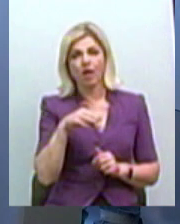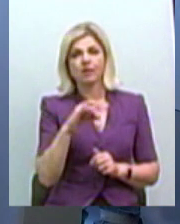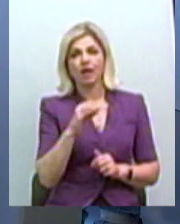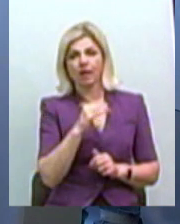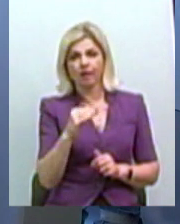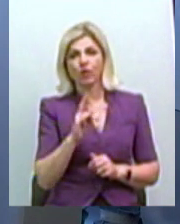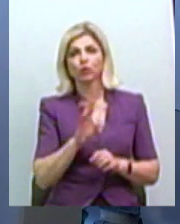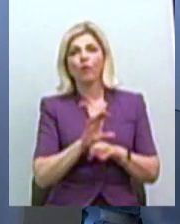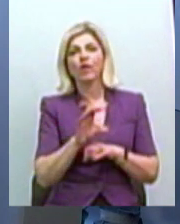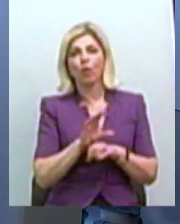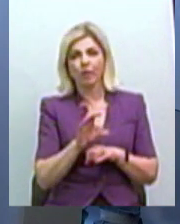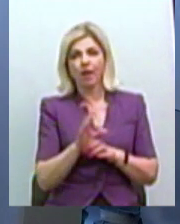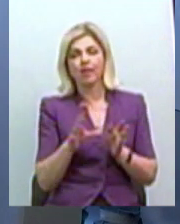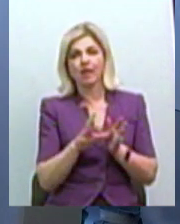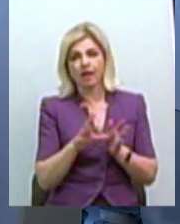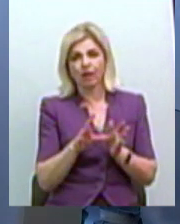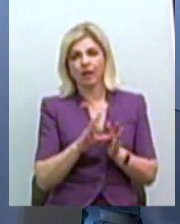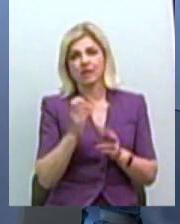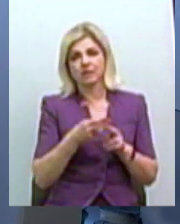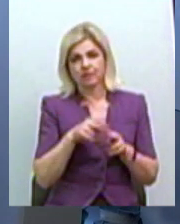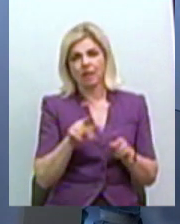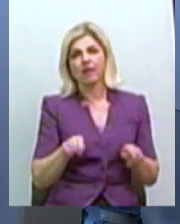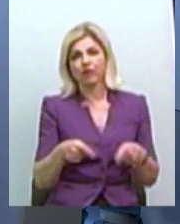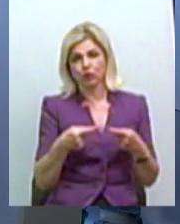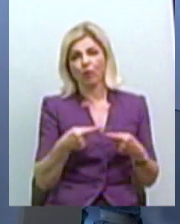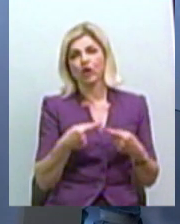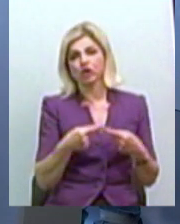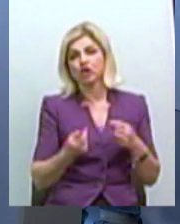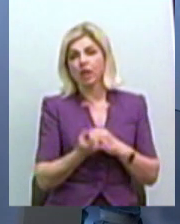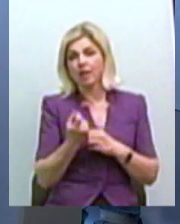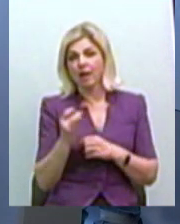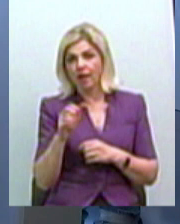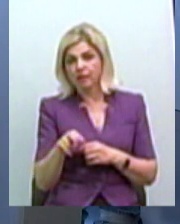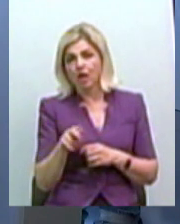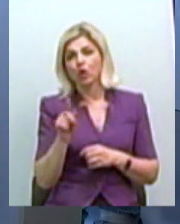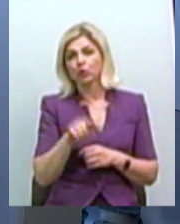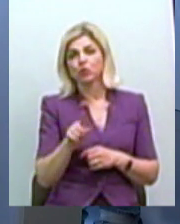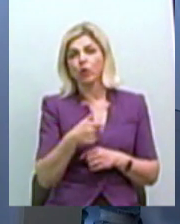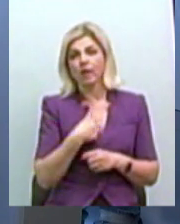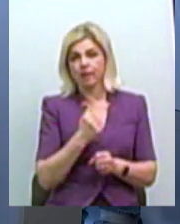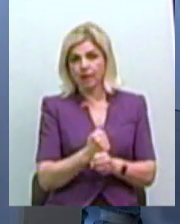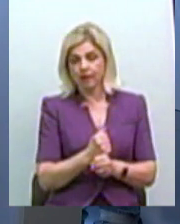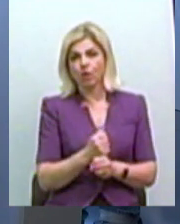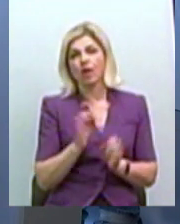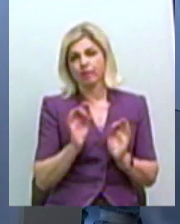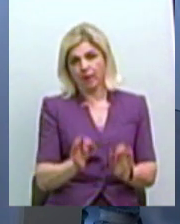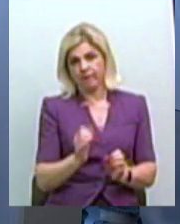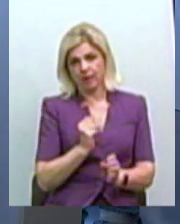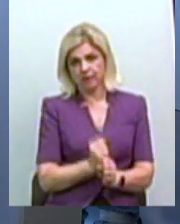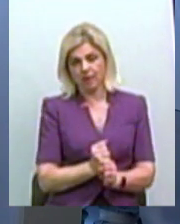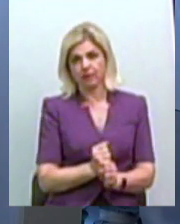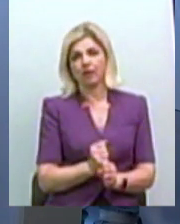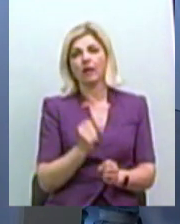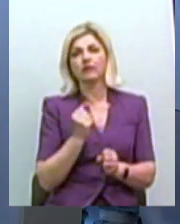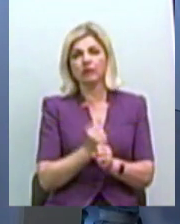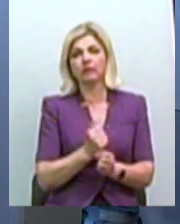виробляє верно, да. Енергію з да. відновлюваних джерел. І, безусловно, розуміння того, що то, що я роблю, робиться правильно. Робиться